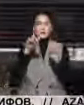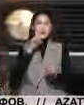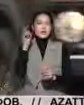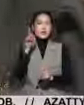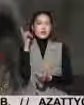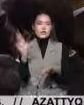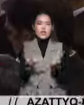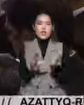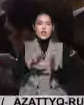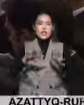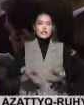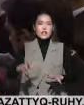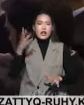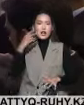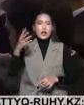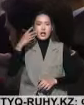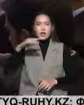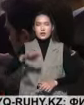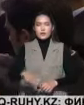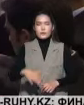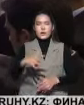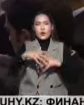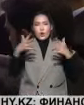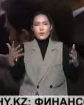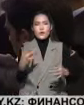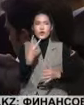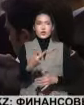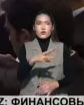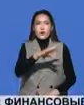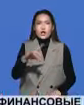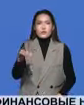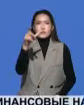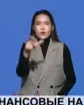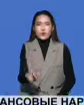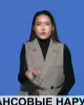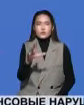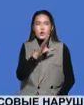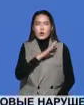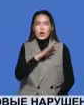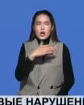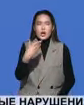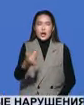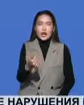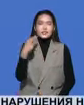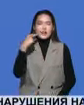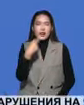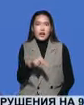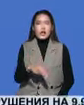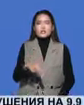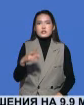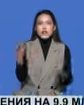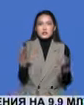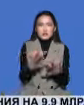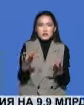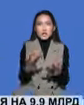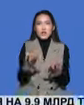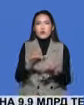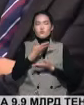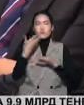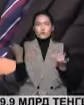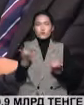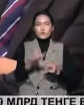энергетики в Алматы. Более 2 миллиардов человек в мире не имеют доступа к качественной питьевой воде. Я выражаю